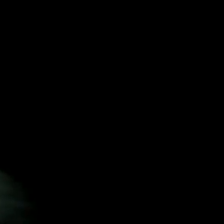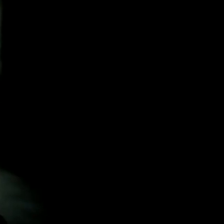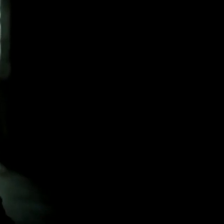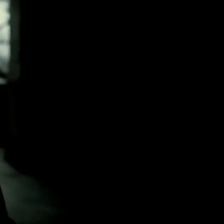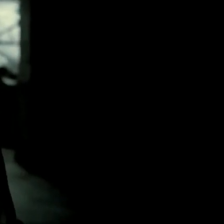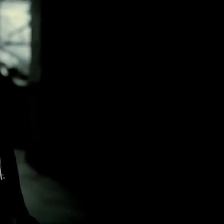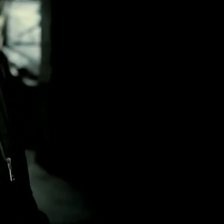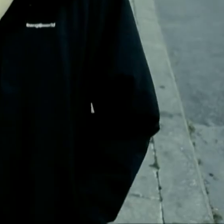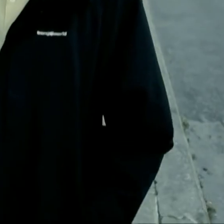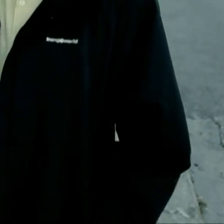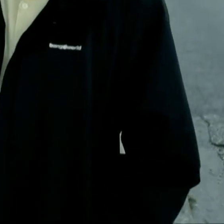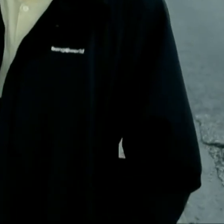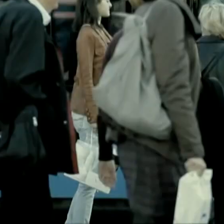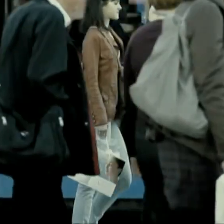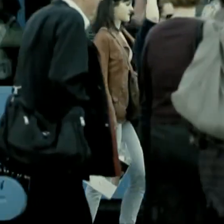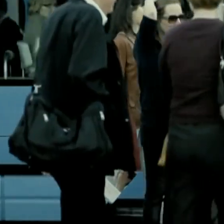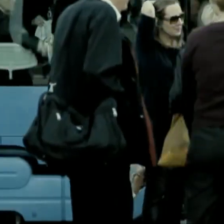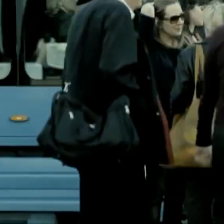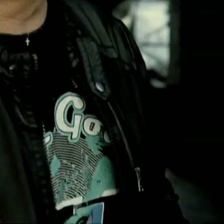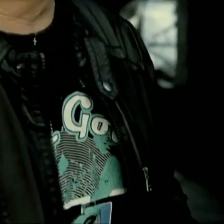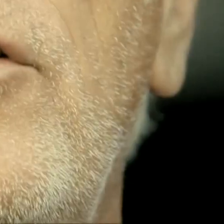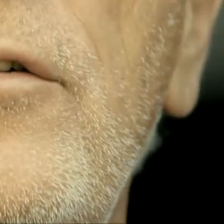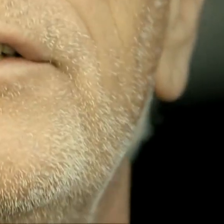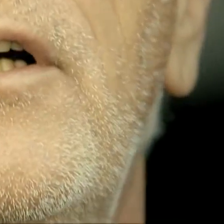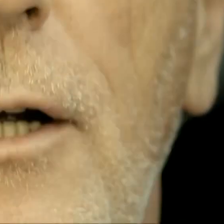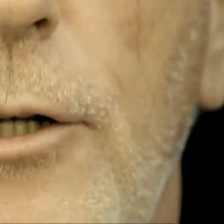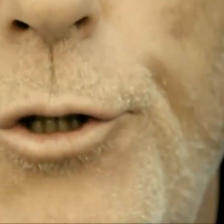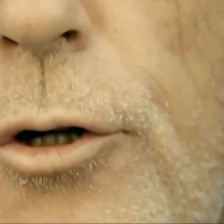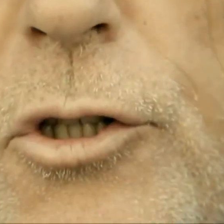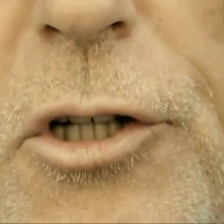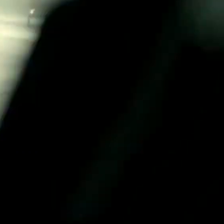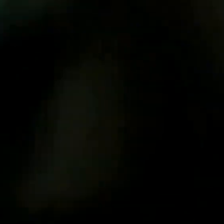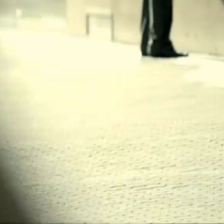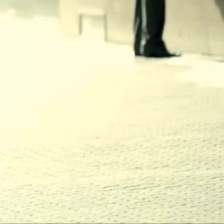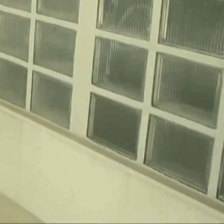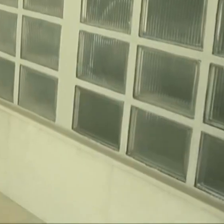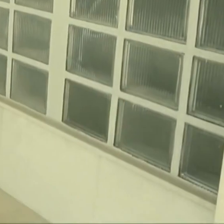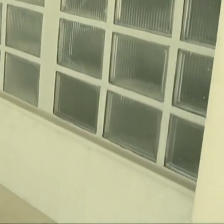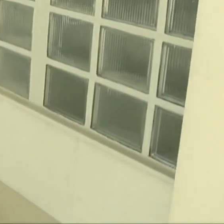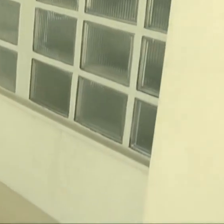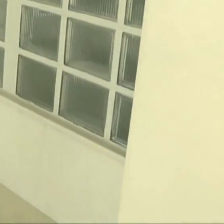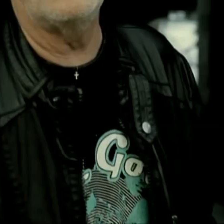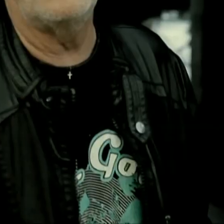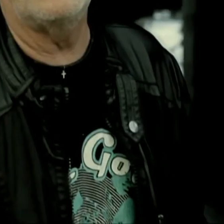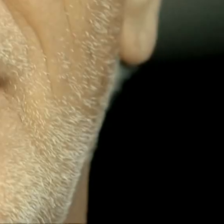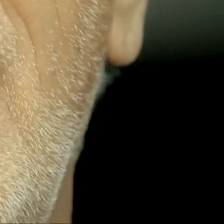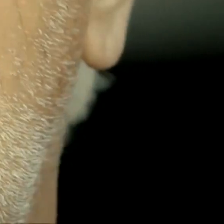naše zemlje mogu živjeti život dostojan čovjeka.